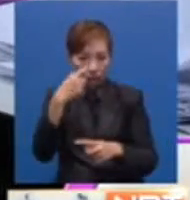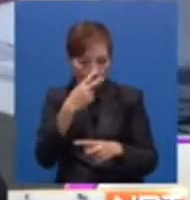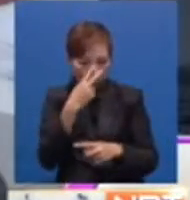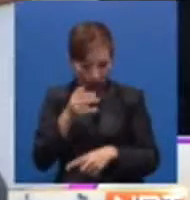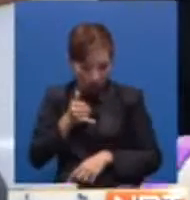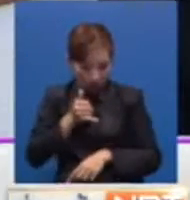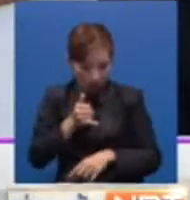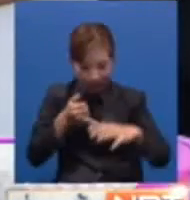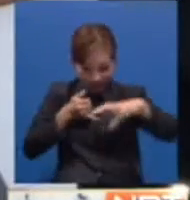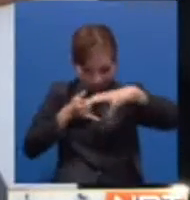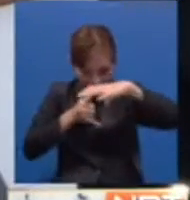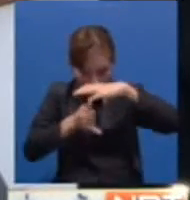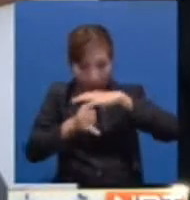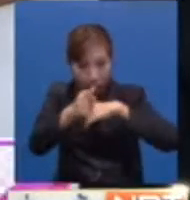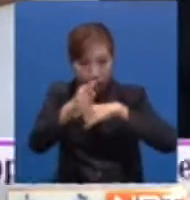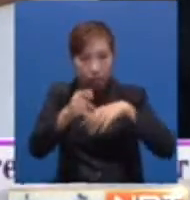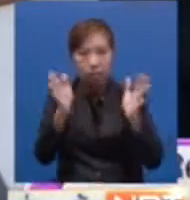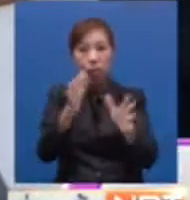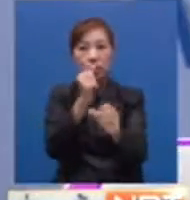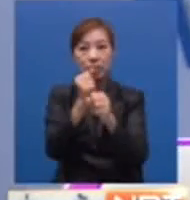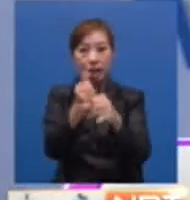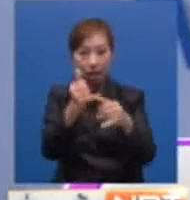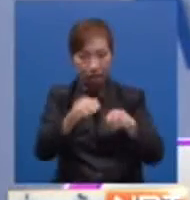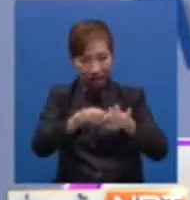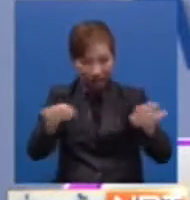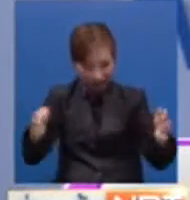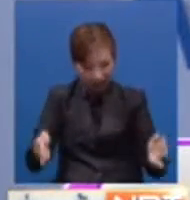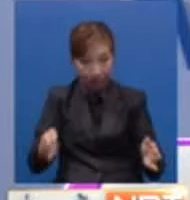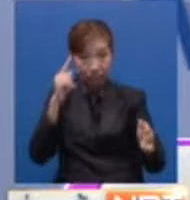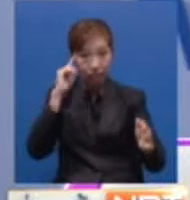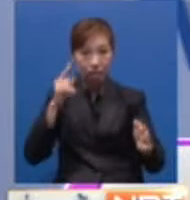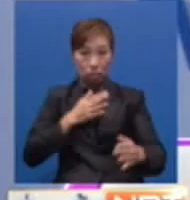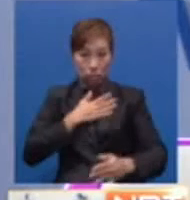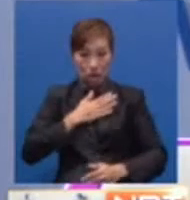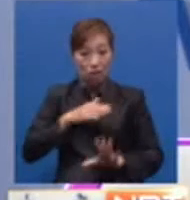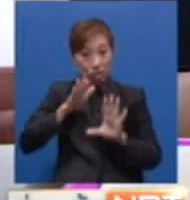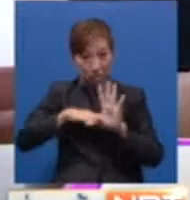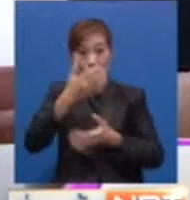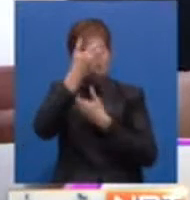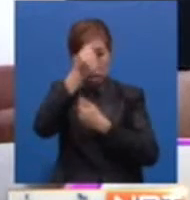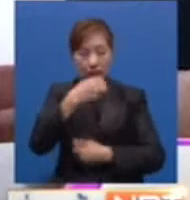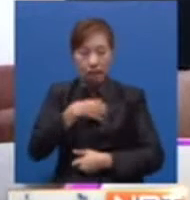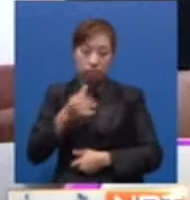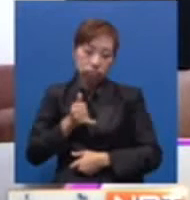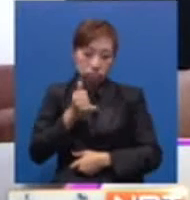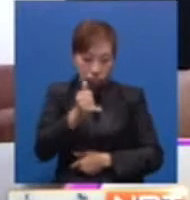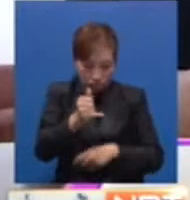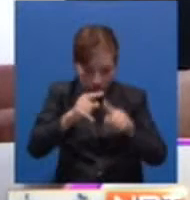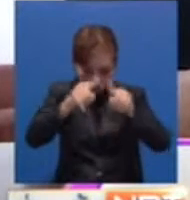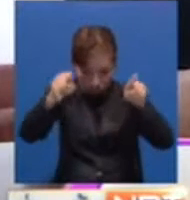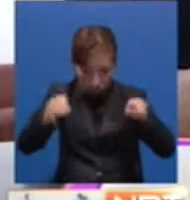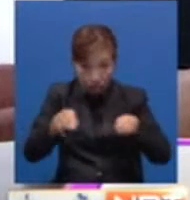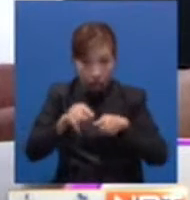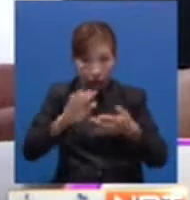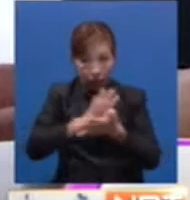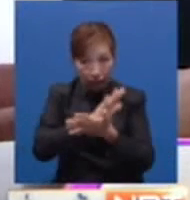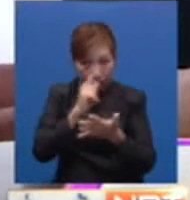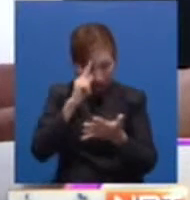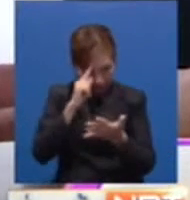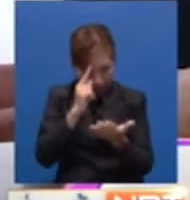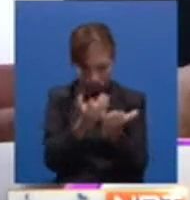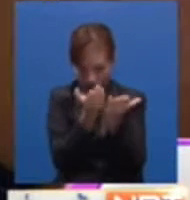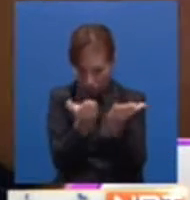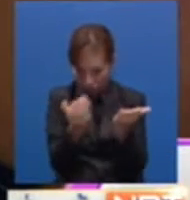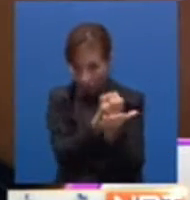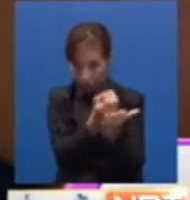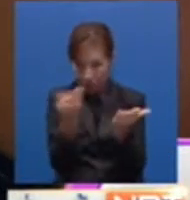อยู่โดยด่านที่ผู้สมัครจะต้องเจอนั้นคือโต๊ะกรอกเอกสารของผู้สมัครที่มีแบบฟอร์มสปช 4แบบให้กรอกโดย